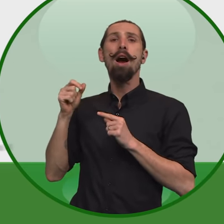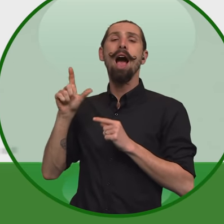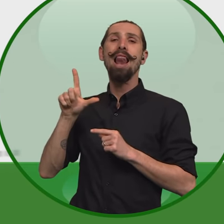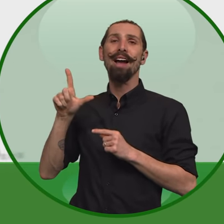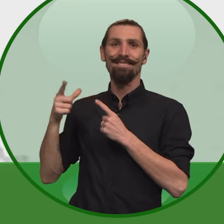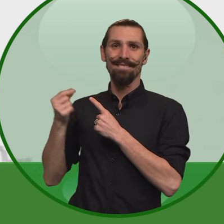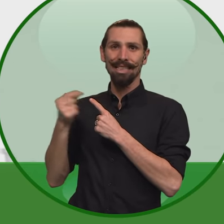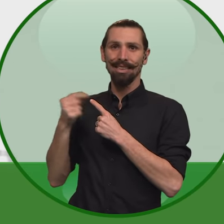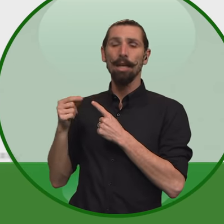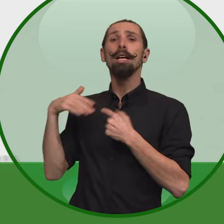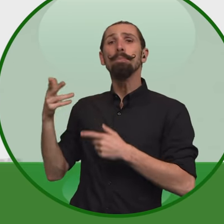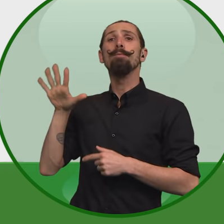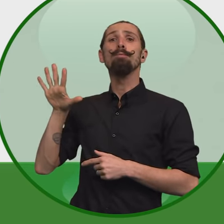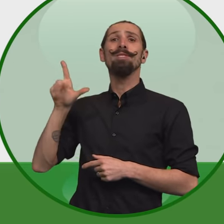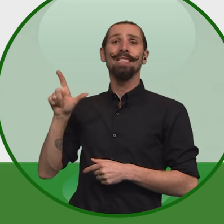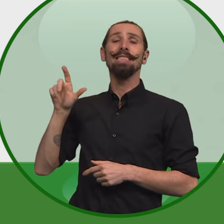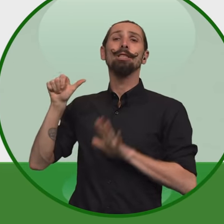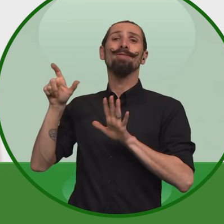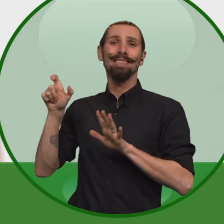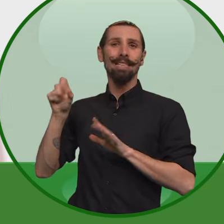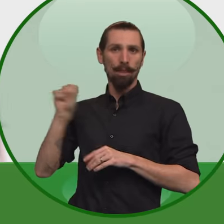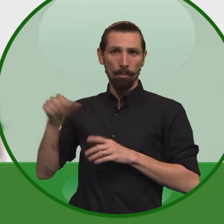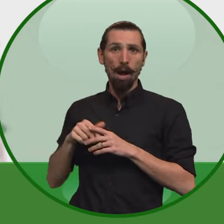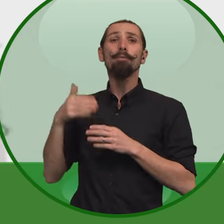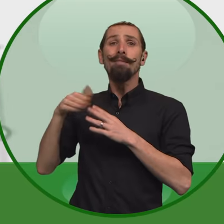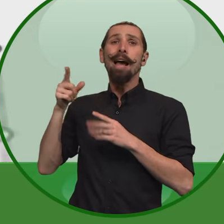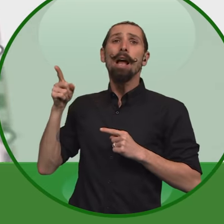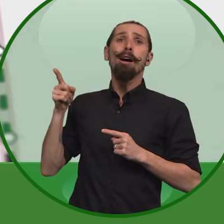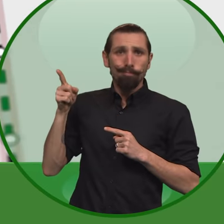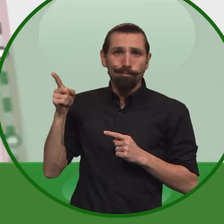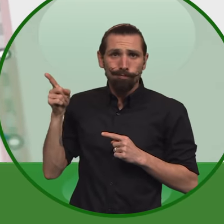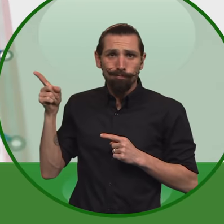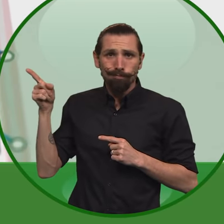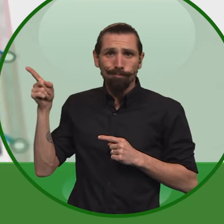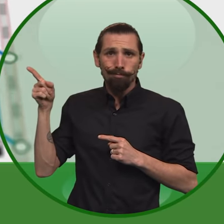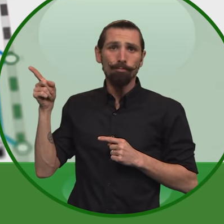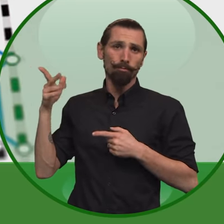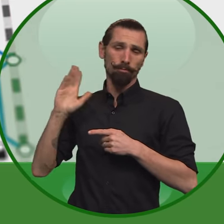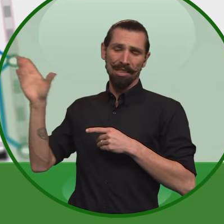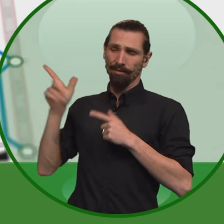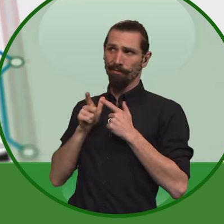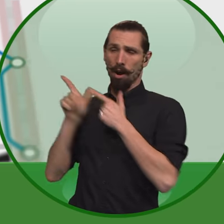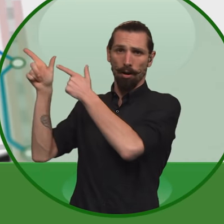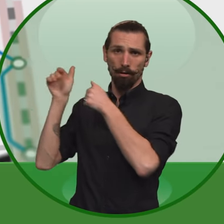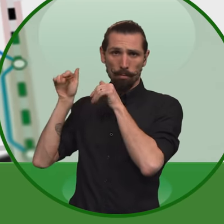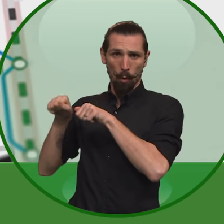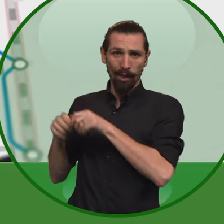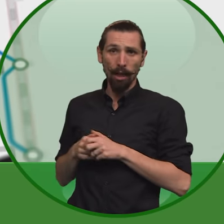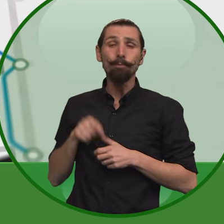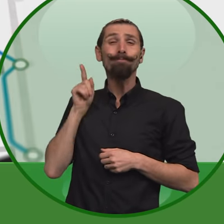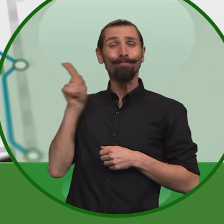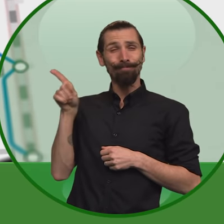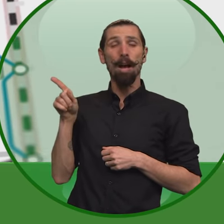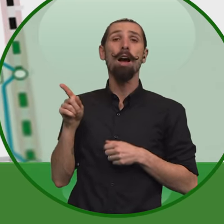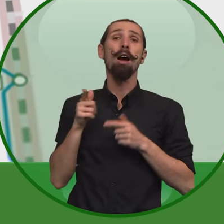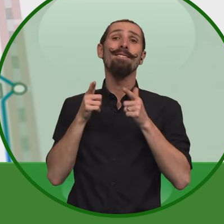S-Bahnhof Langwitz mit Umsteigemöglichkeit zur S25, S26. Die S26 fährt dann mit mehr Wagen. Diese